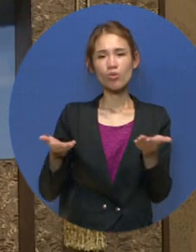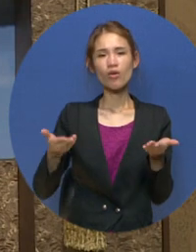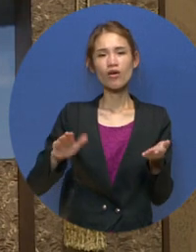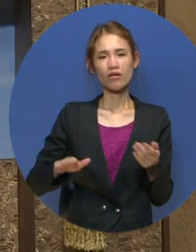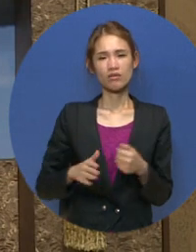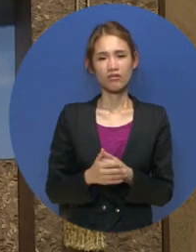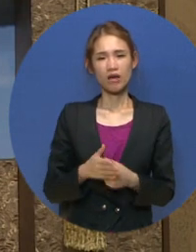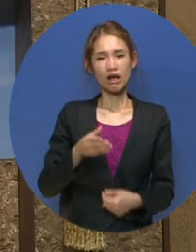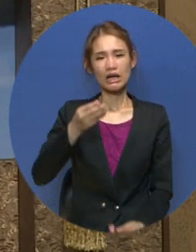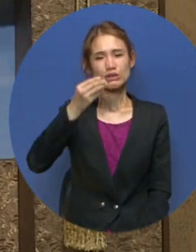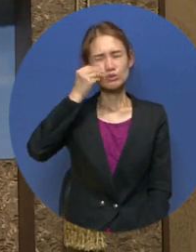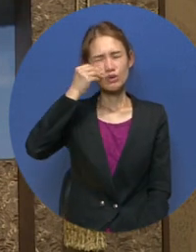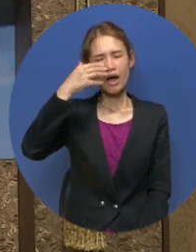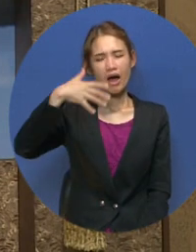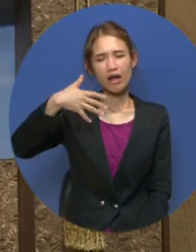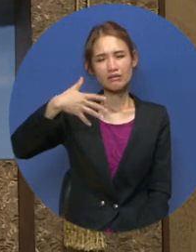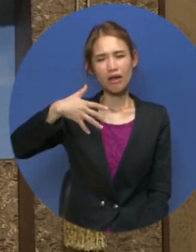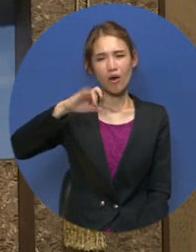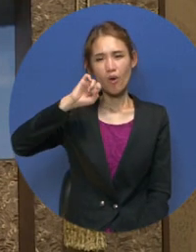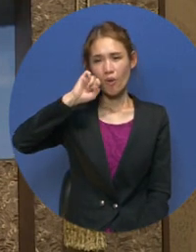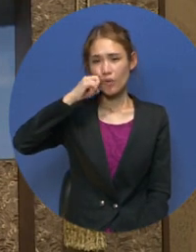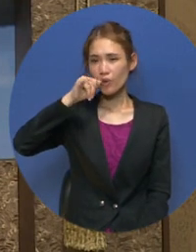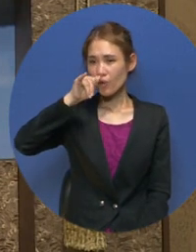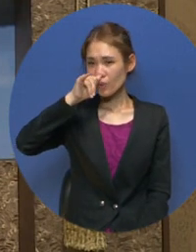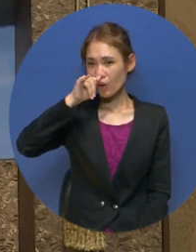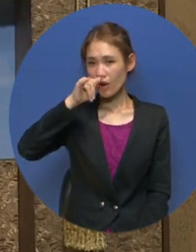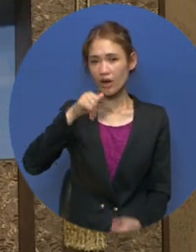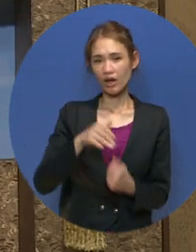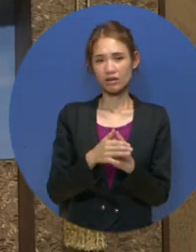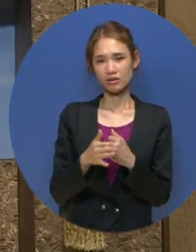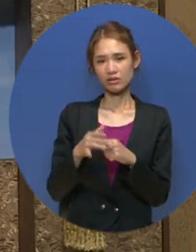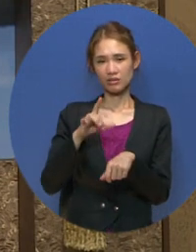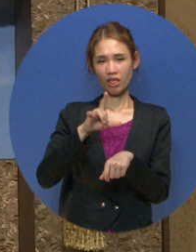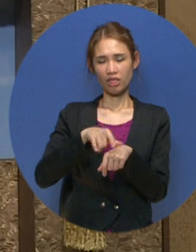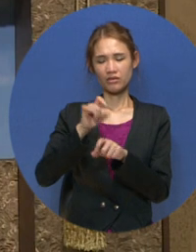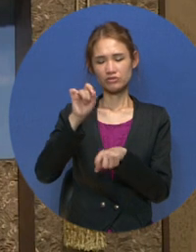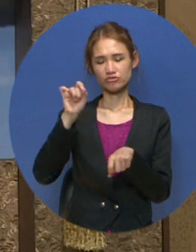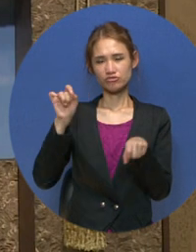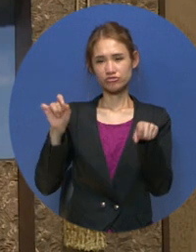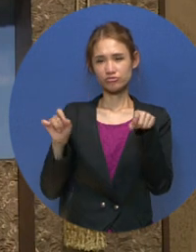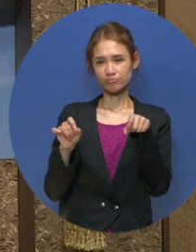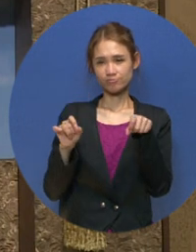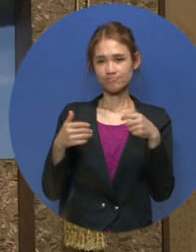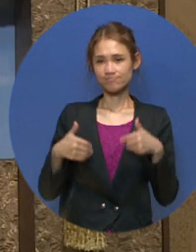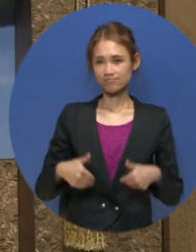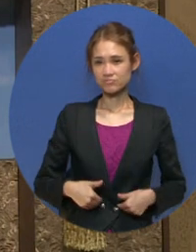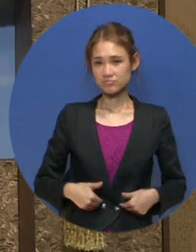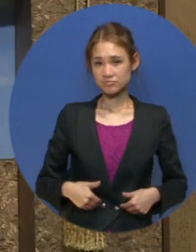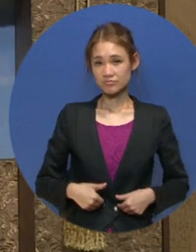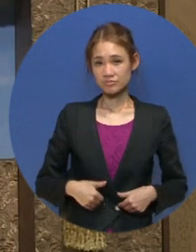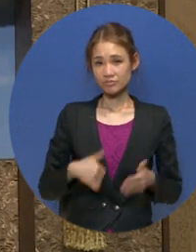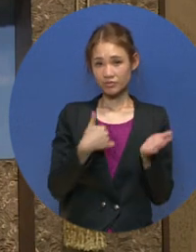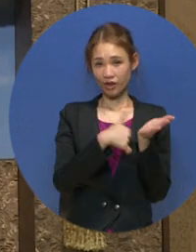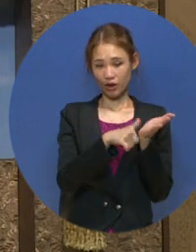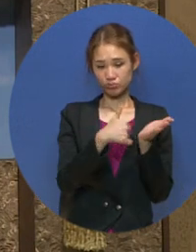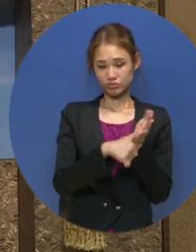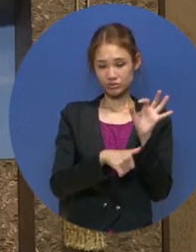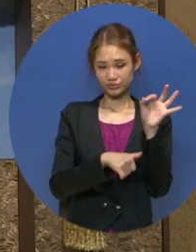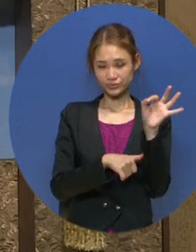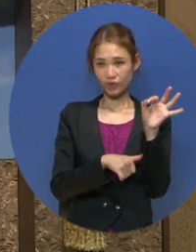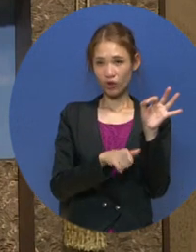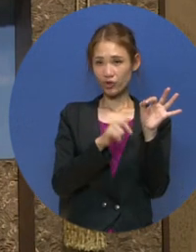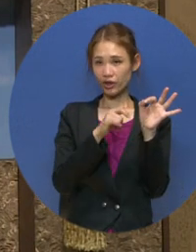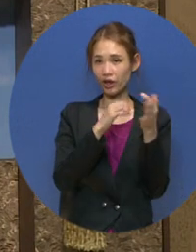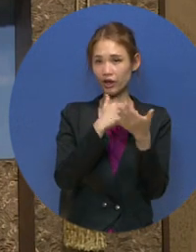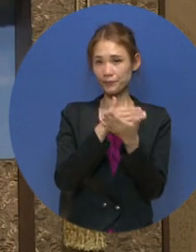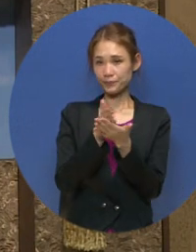이게 아직 익숙하지 않고 또 어려움이 있으니까 시간이 좀 더디 걸립니다. 예. 상품을 10개를 바코드를 찍어서